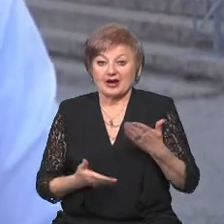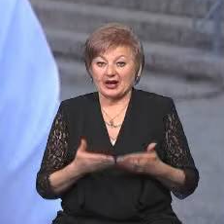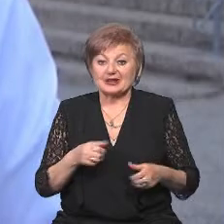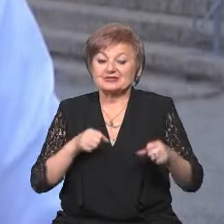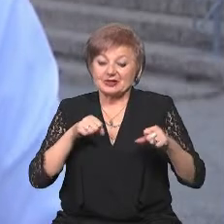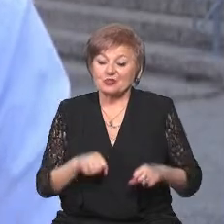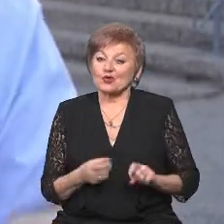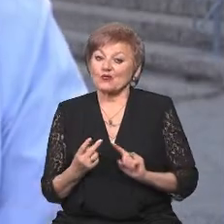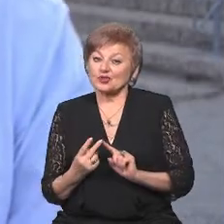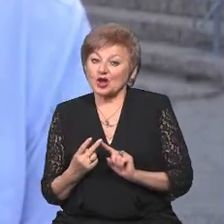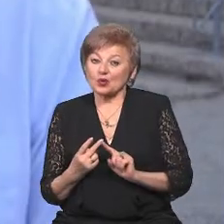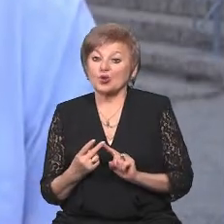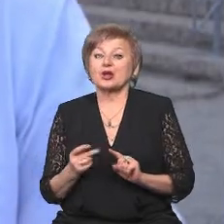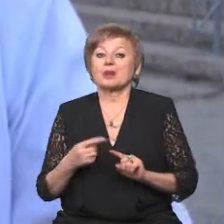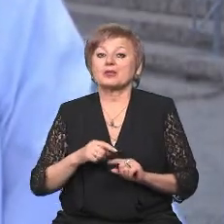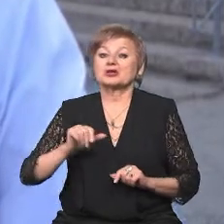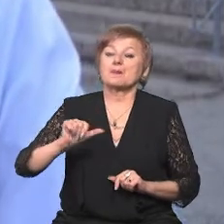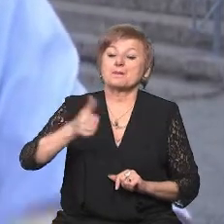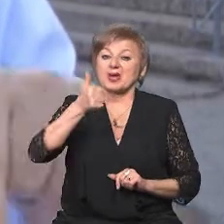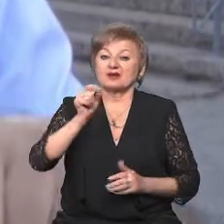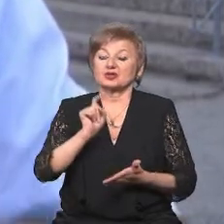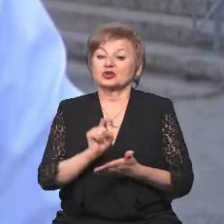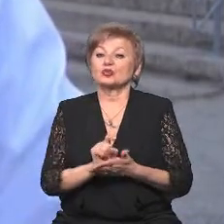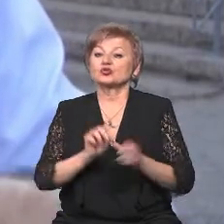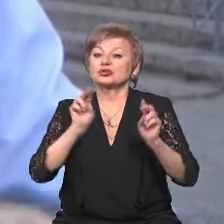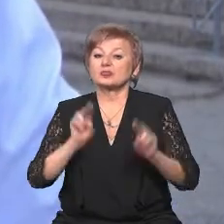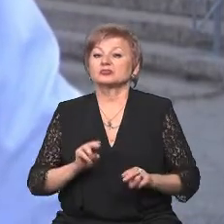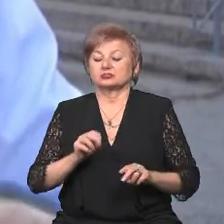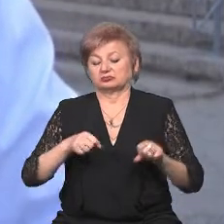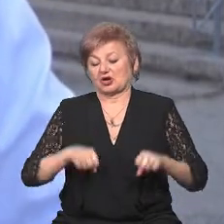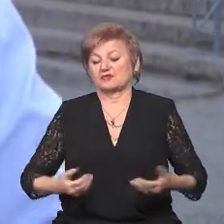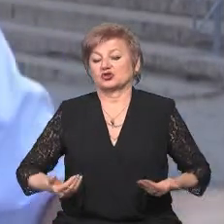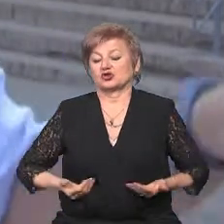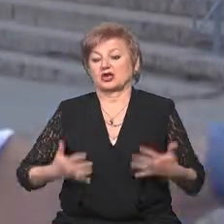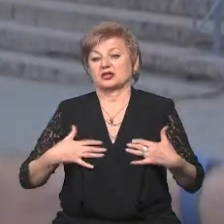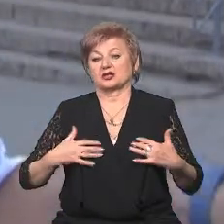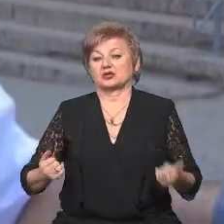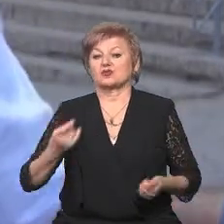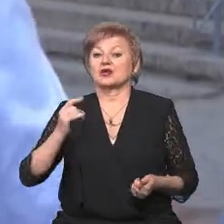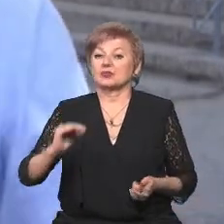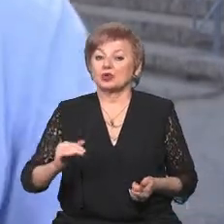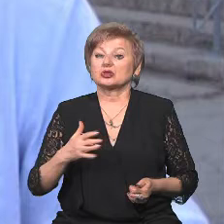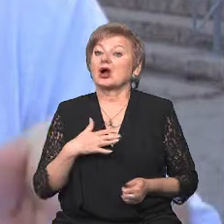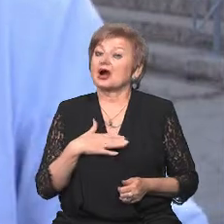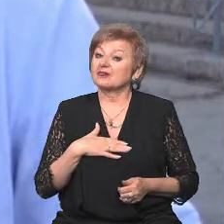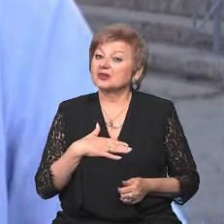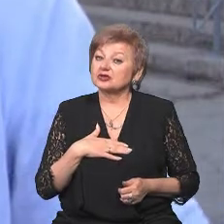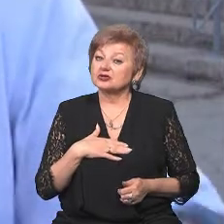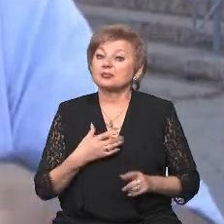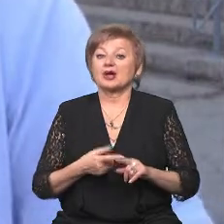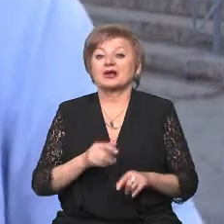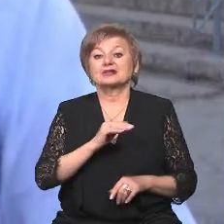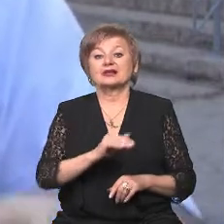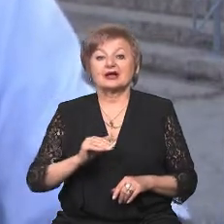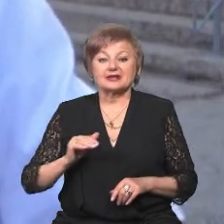вона перш за все має забезпечити перше – право на життя і здоров'я людини. В нашому сенсі це діти і всі